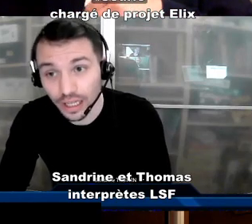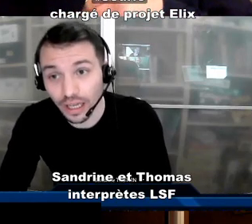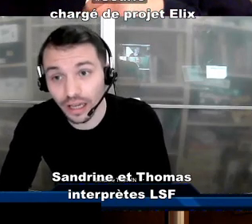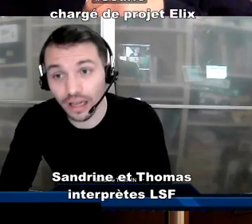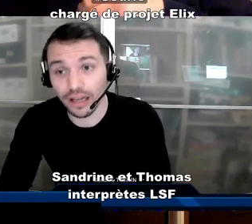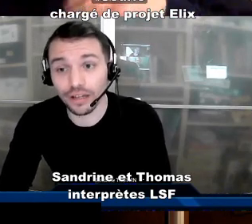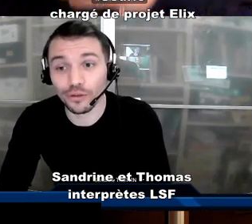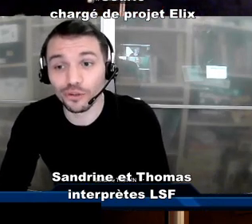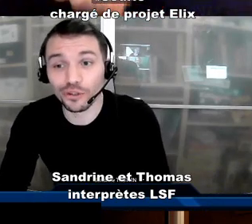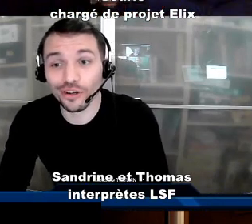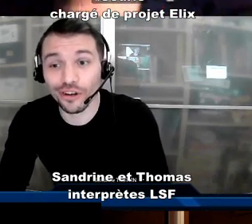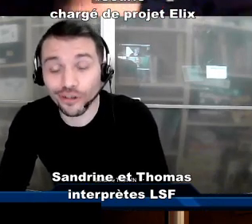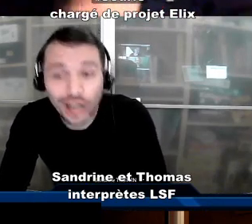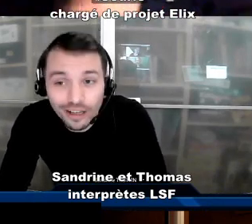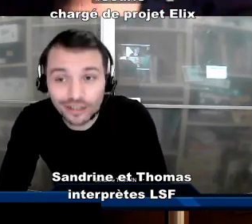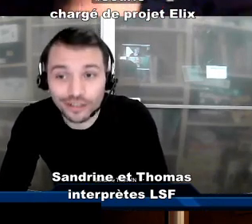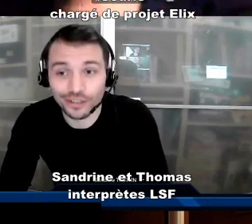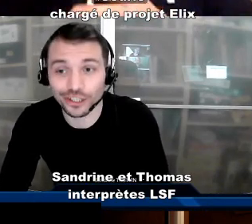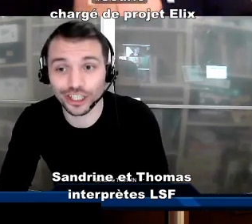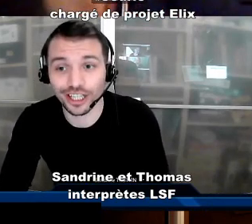sourds.